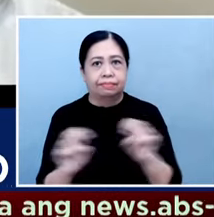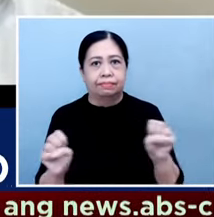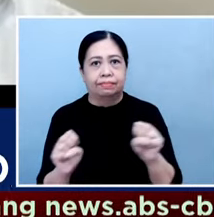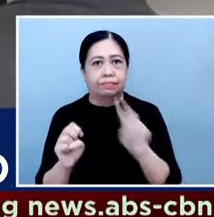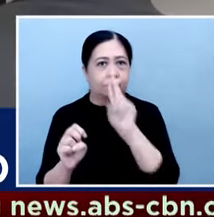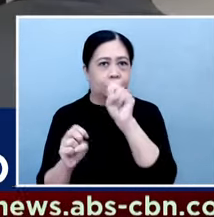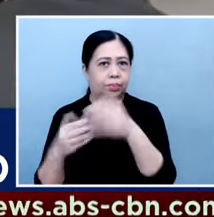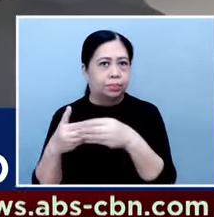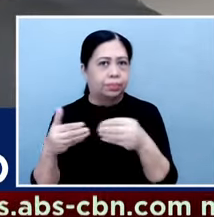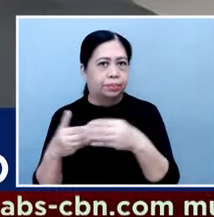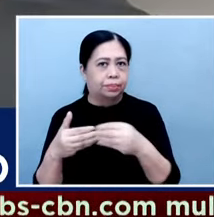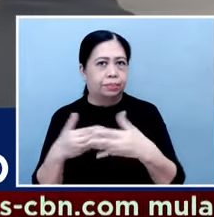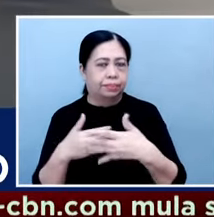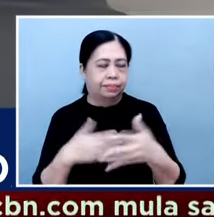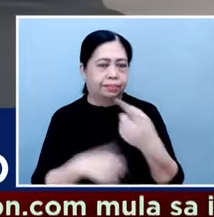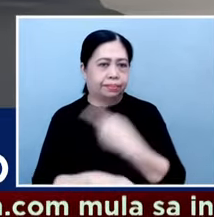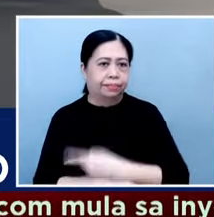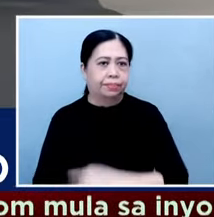mga araw.